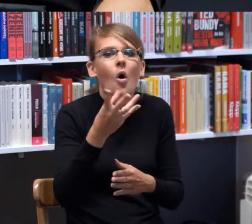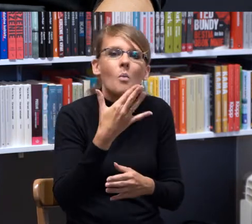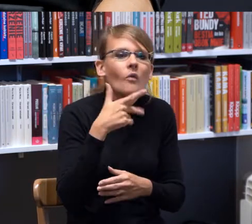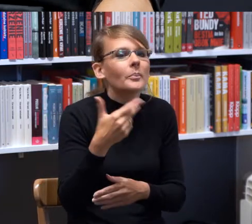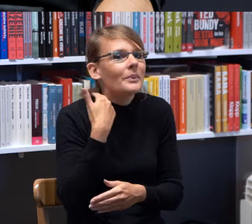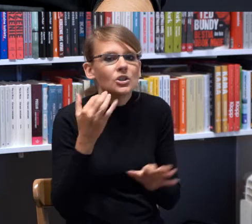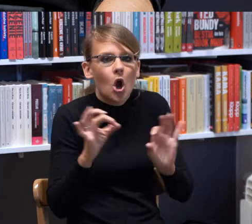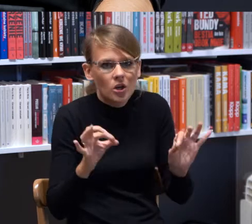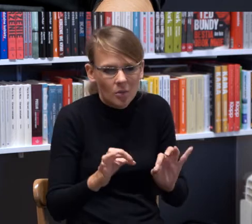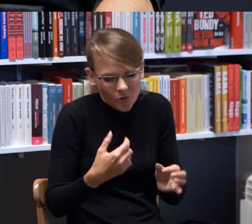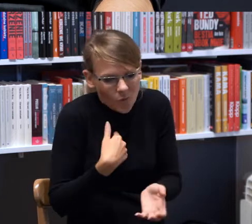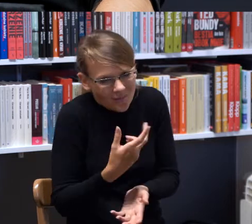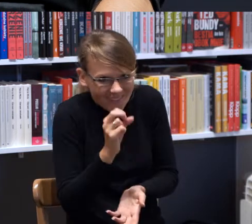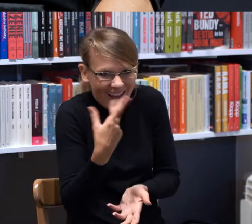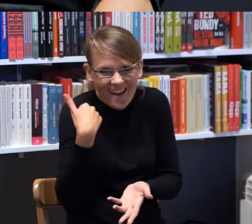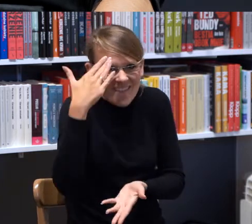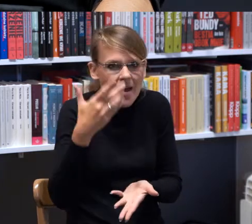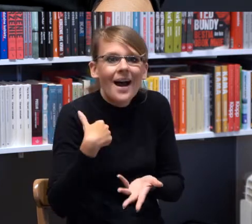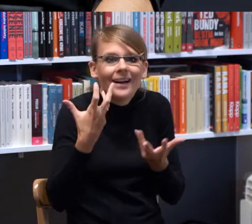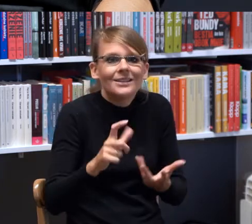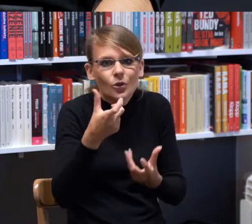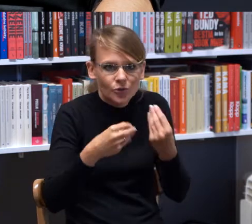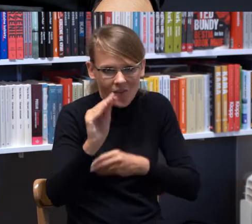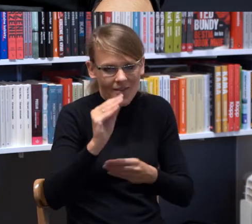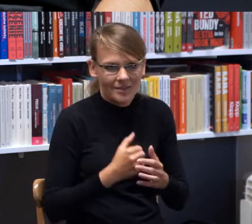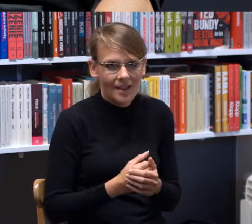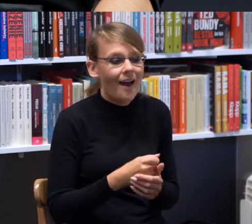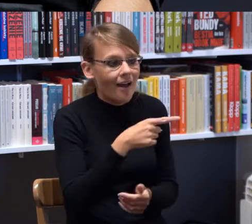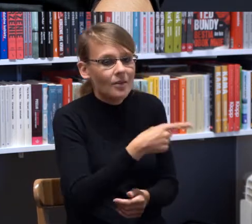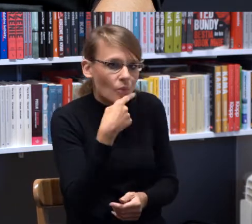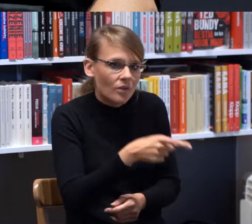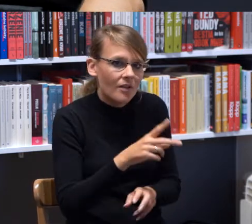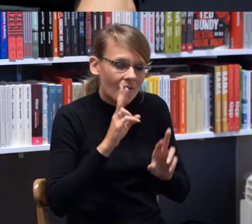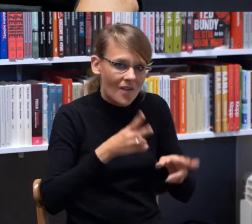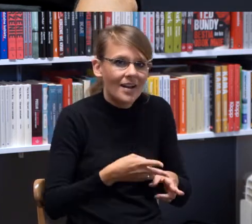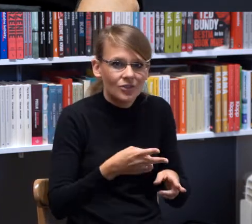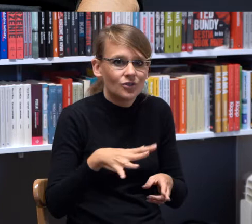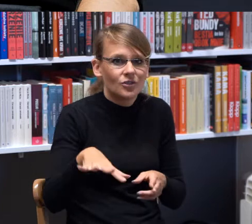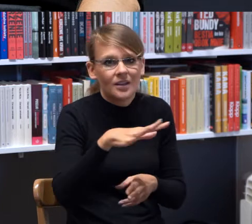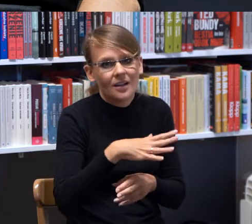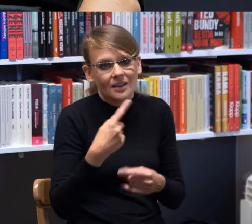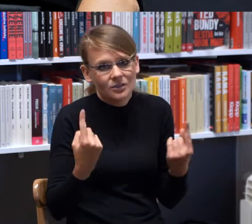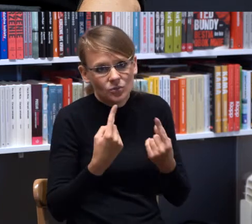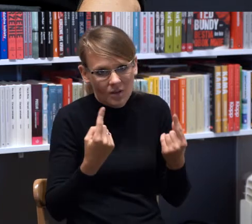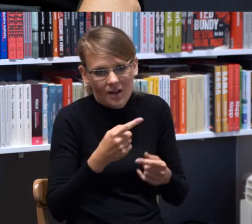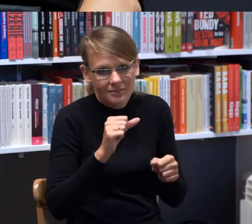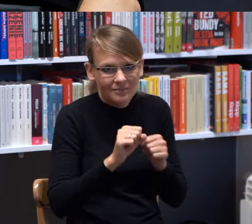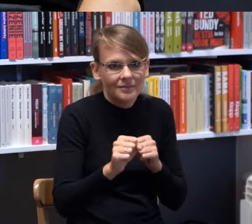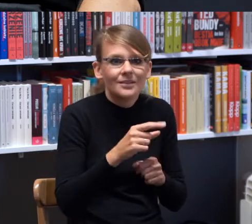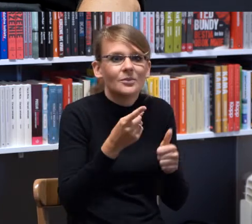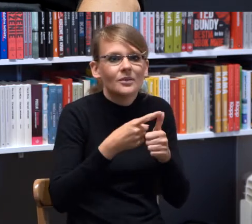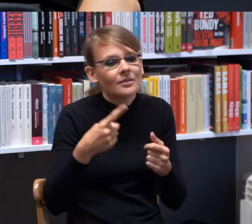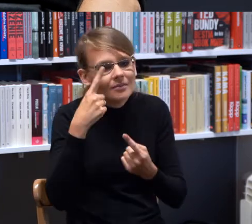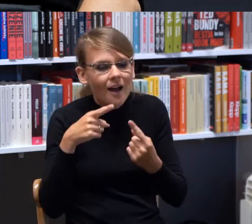straszne, no ja bym chciała coś więcej. Ale to, o czym powiedziałeś, zdecydowanie jest taka tendencja, po pierwsze do romantyzowania